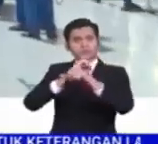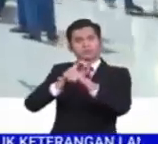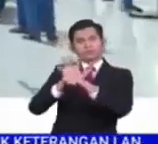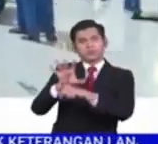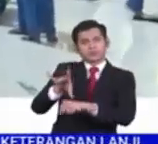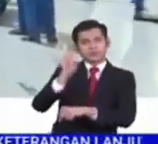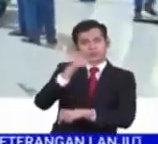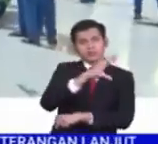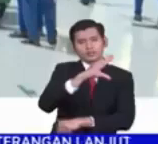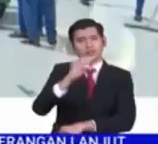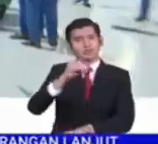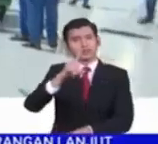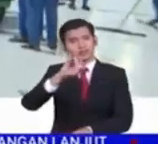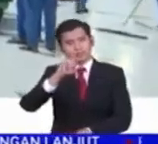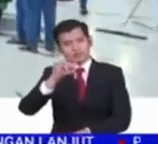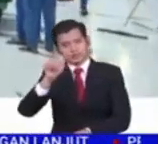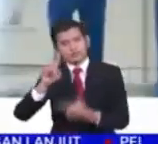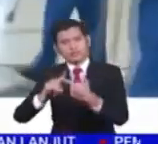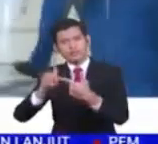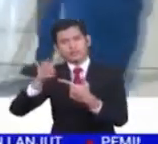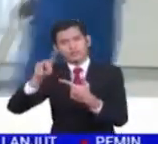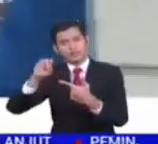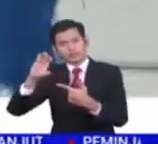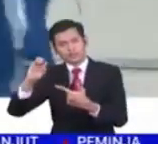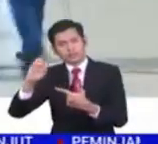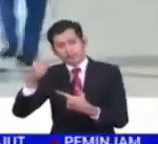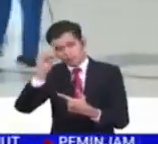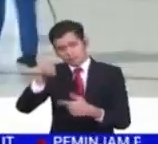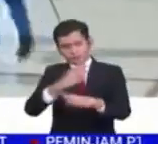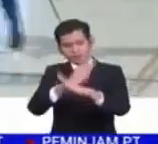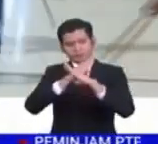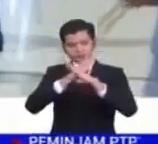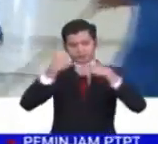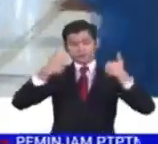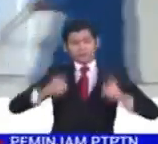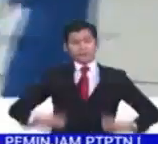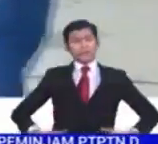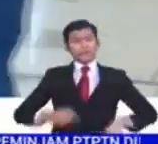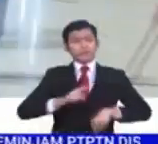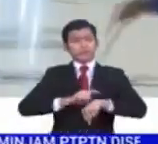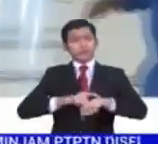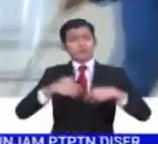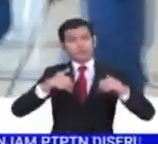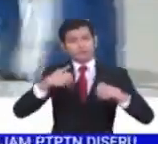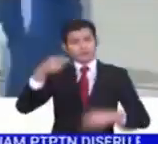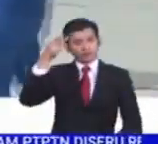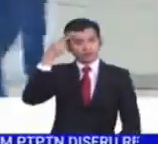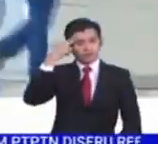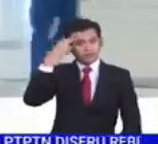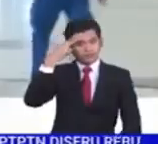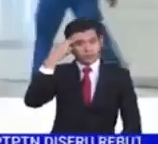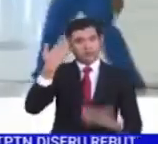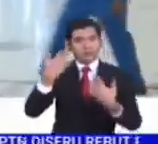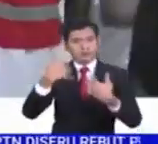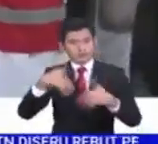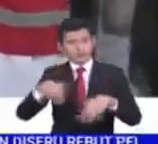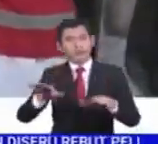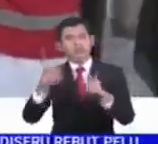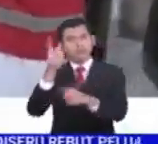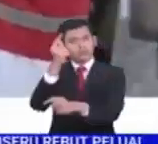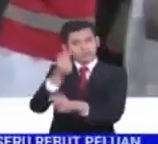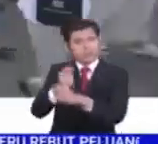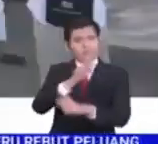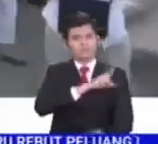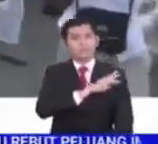dan pneumococcal sebelum berlepas untuk membina daya pertahanan badan semasa di Tanah Suci sebagaimana yang disyorkan